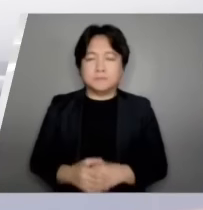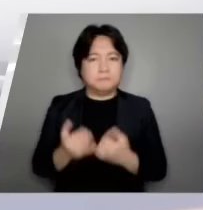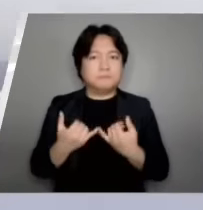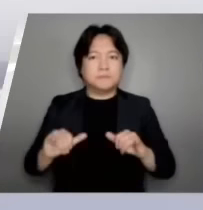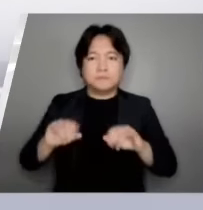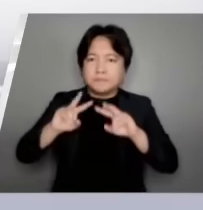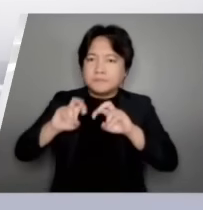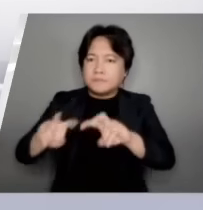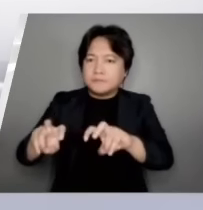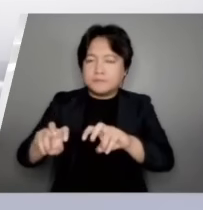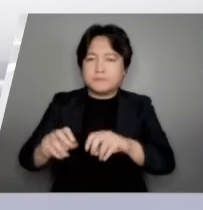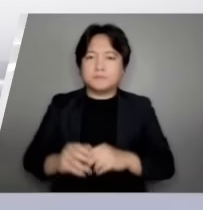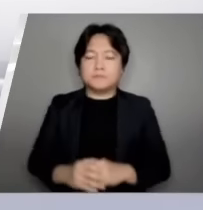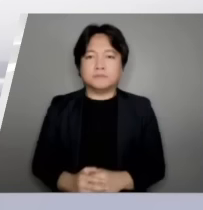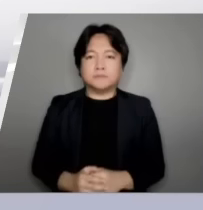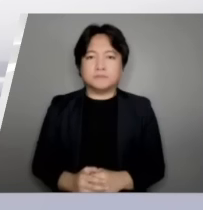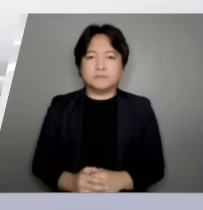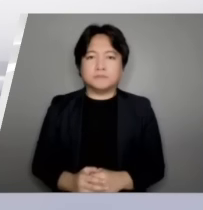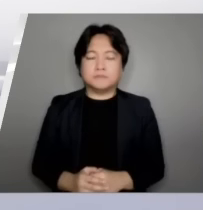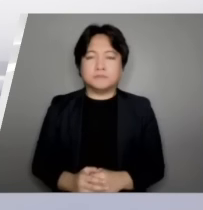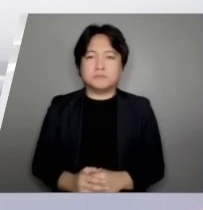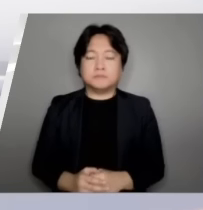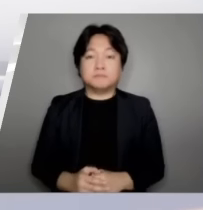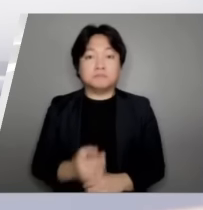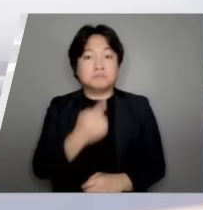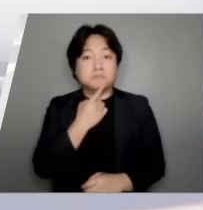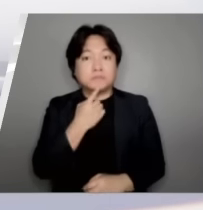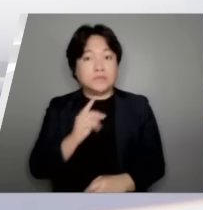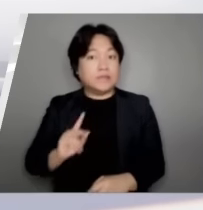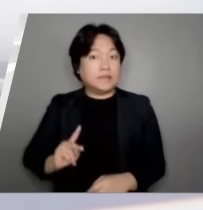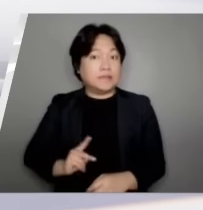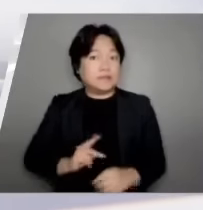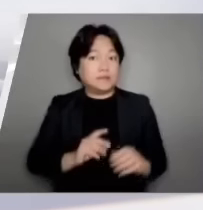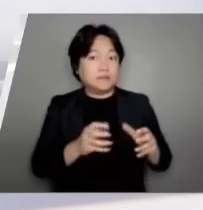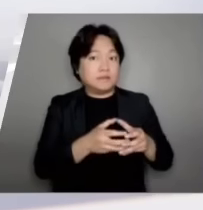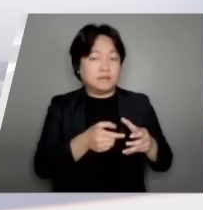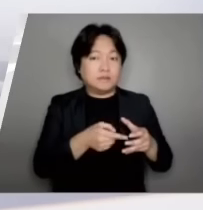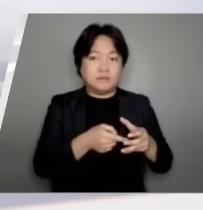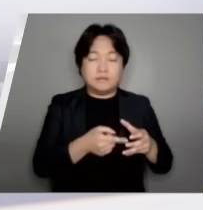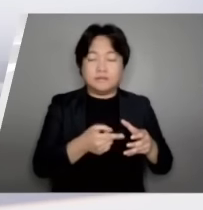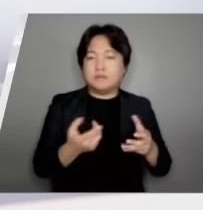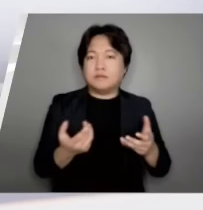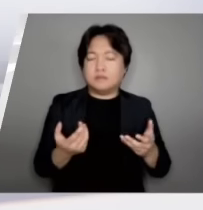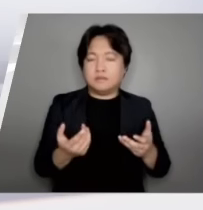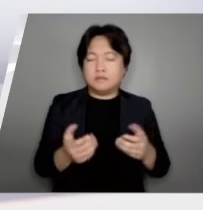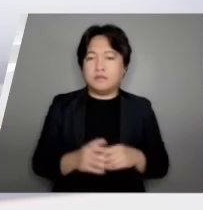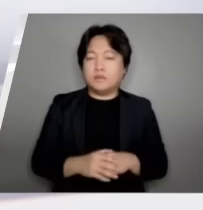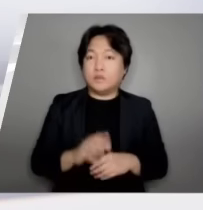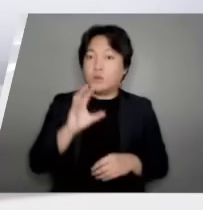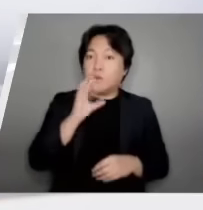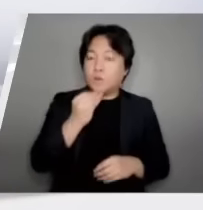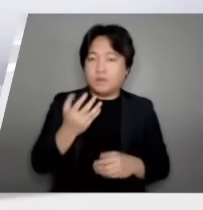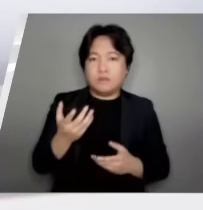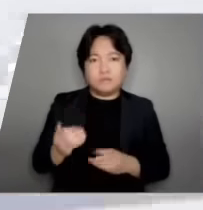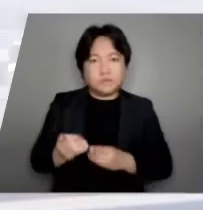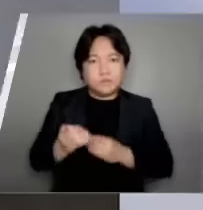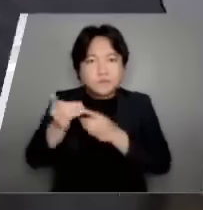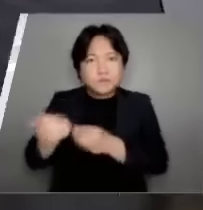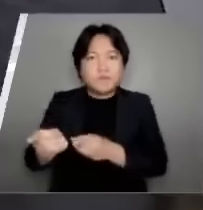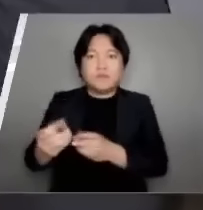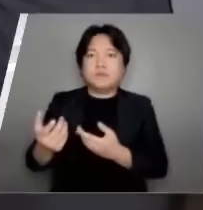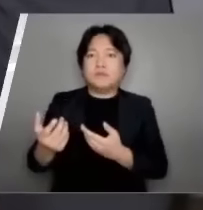nito. Dagdag pa ng NKTI, tanging lehitimong transaksyon lang kaugnay ng organ donation at transplant ang kanilang